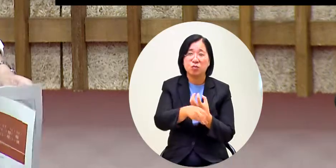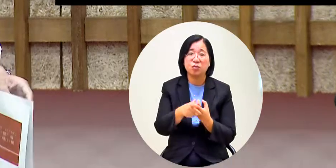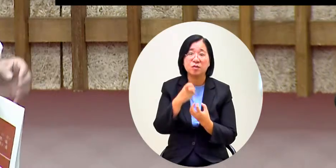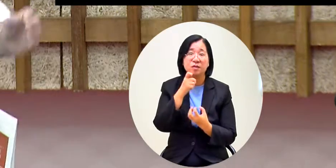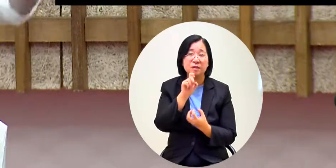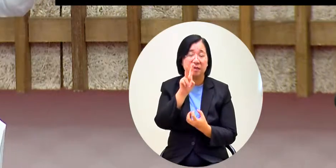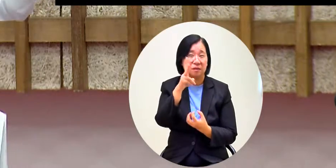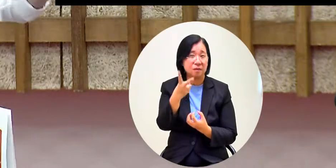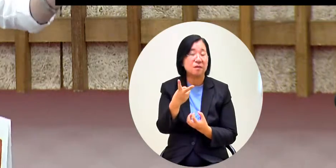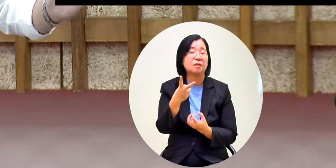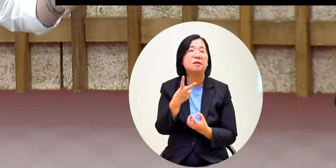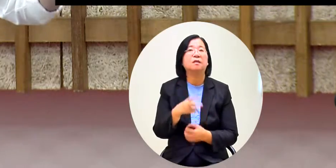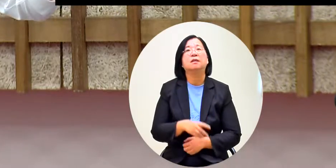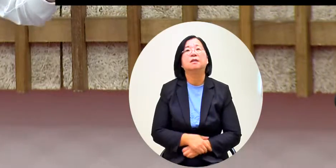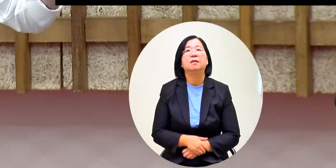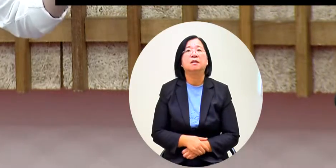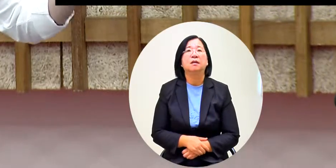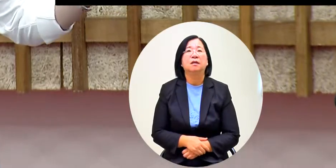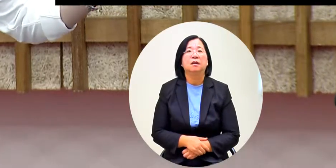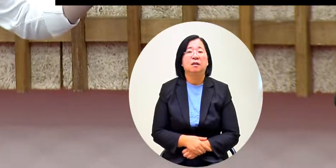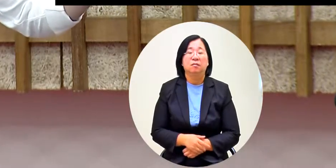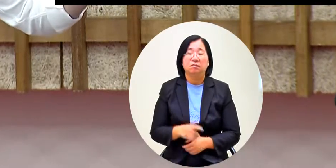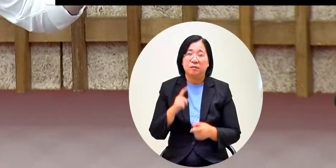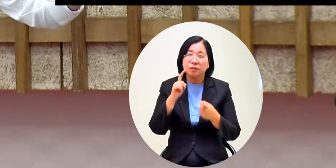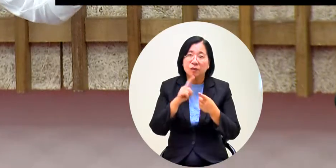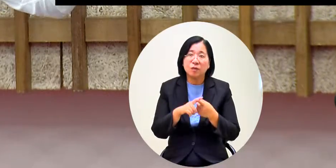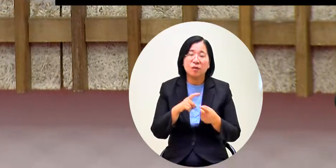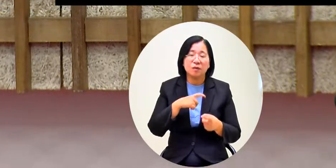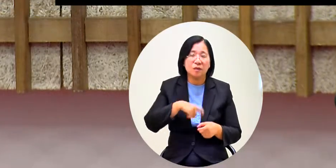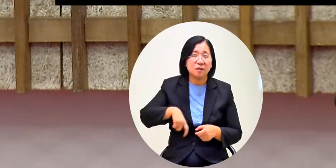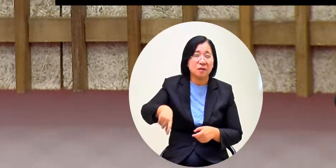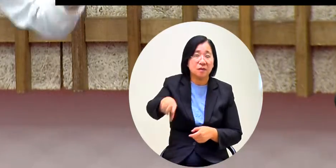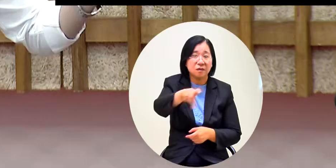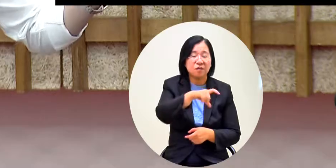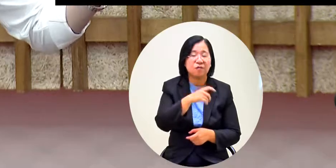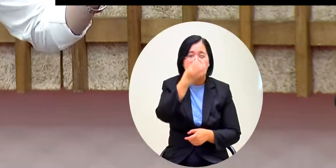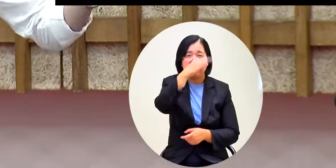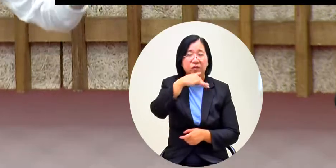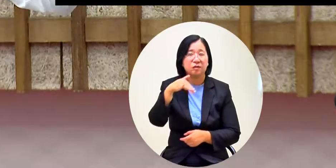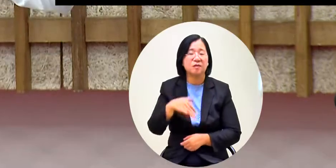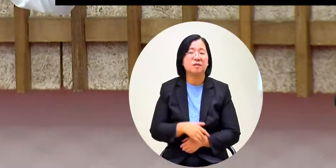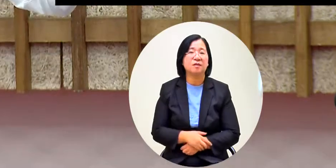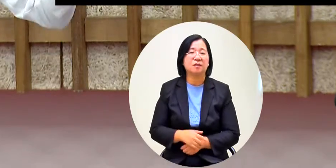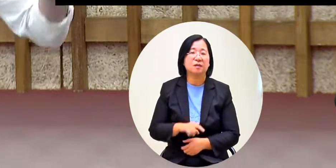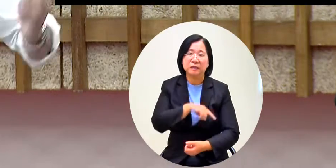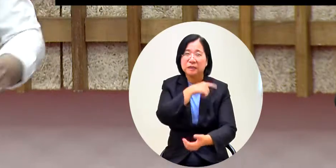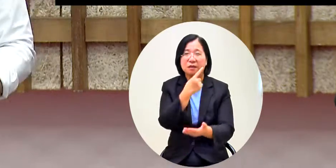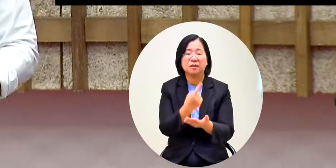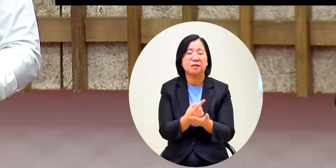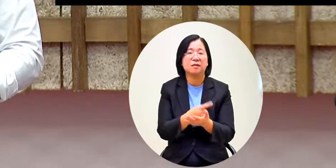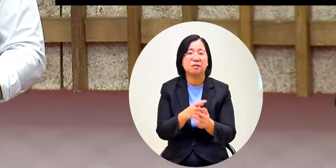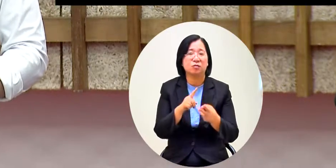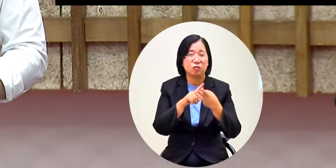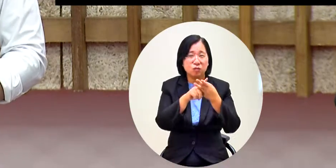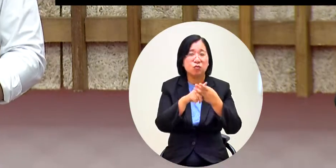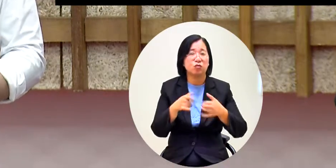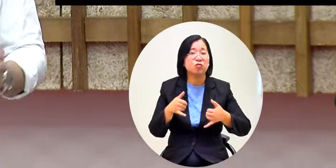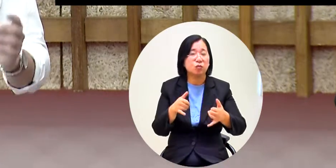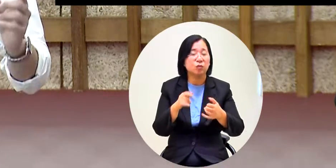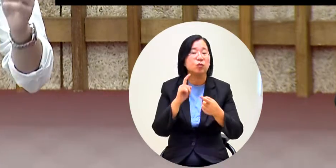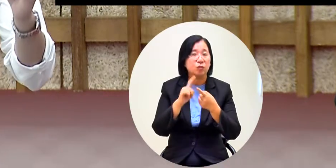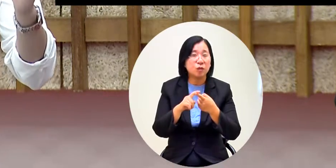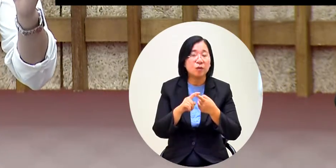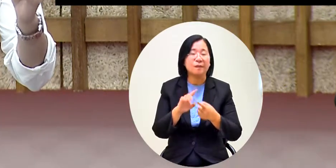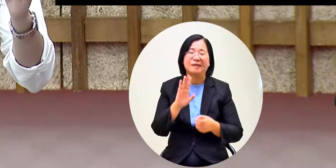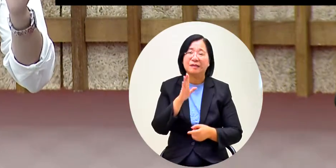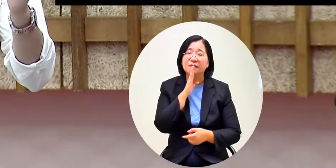发现说，它没有错，的确可以贯穿整个凤山的这个主要的主干道。可是呢，其实如